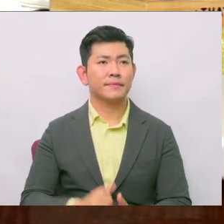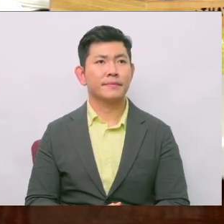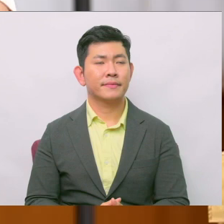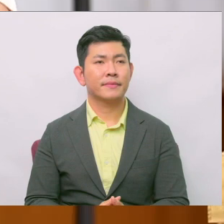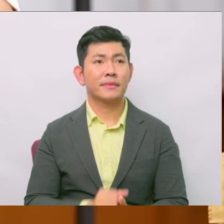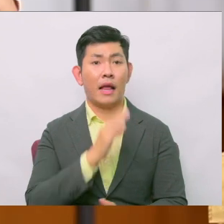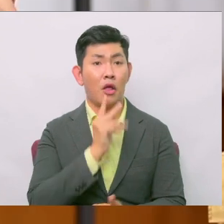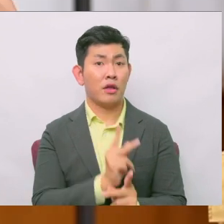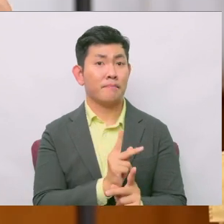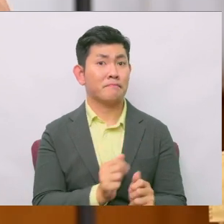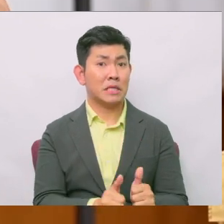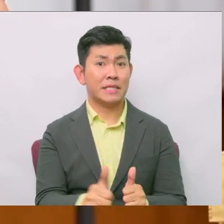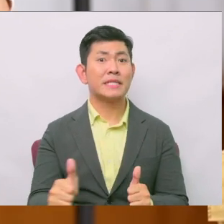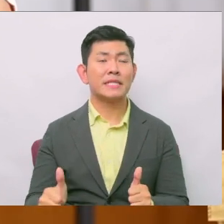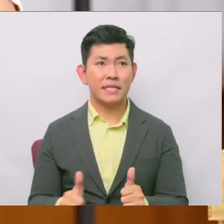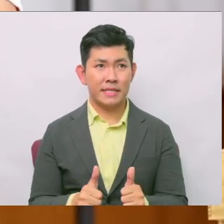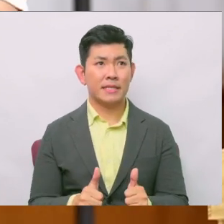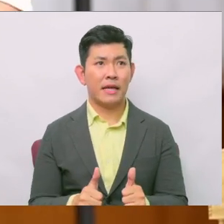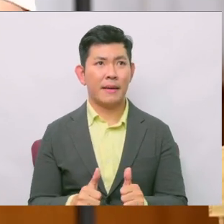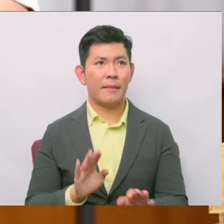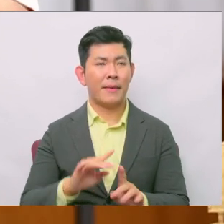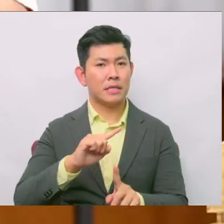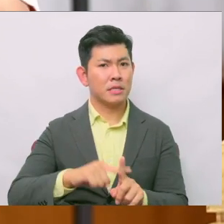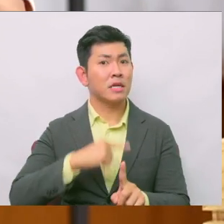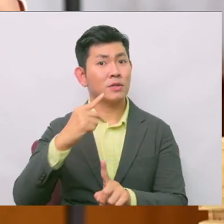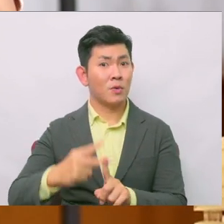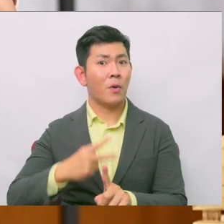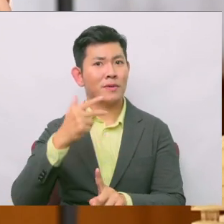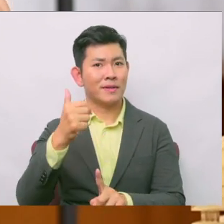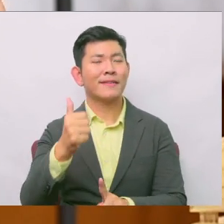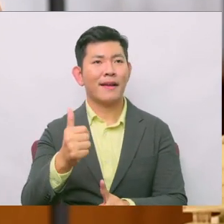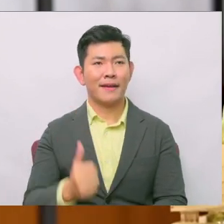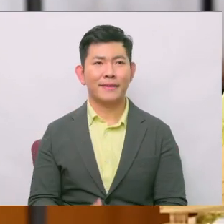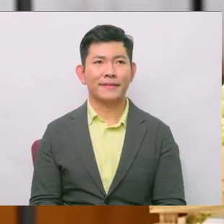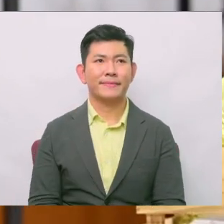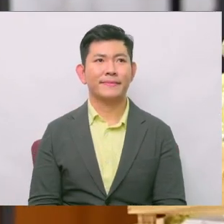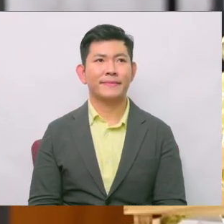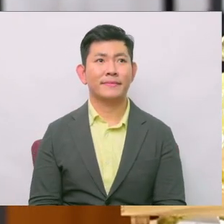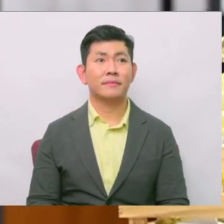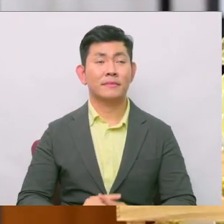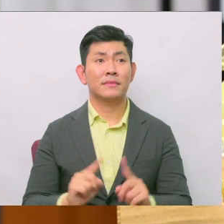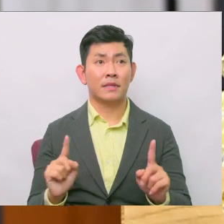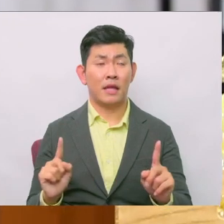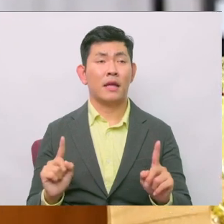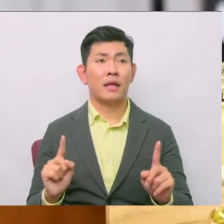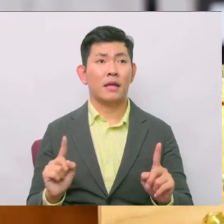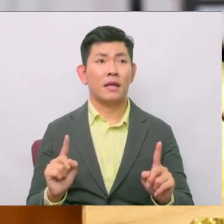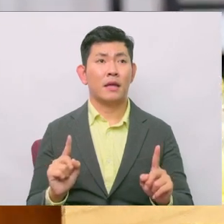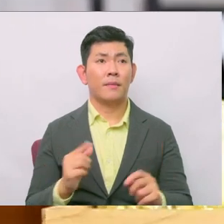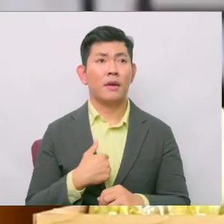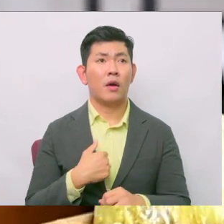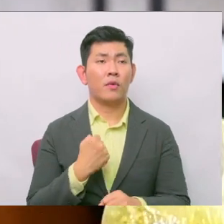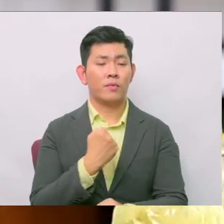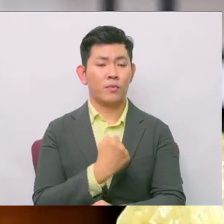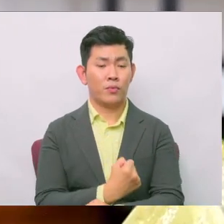ดีๆนะคะแล้วก็จะได้ประมาณเดือนถึง2เดือนนะคะแต่พอใช่ค่ะพอเราประคบเสร็จนะ